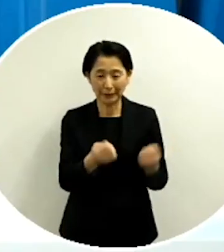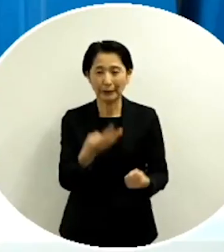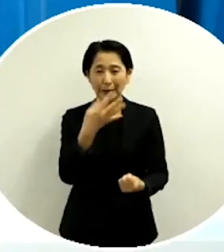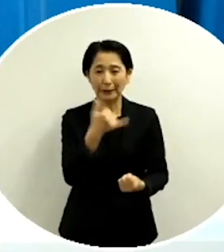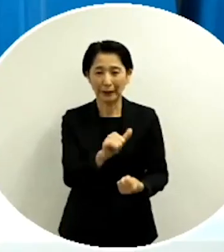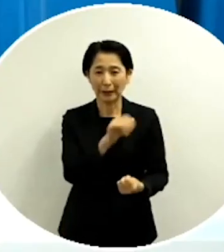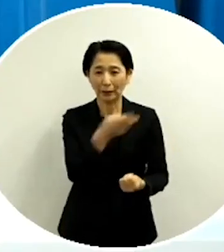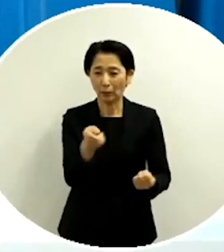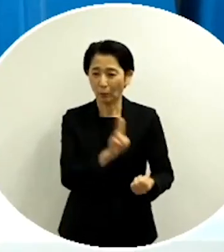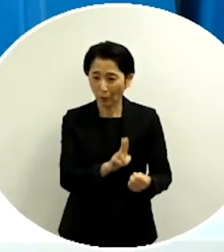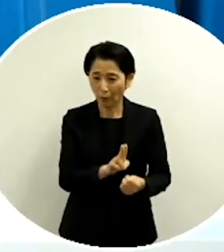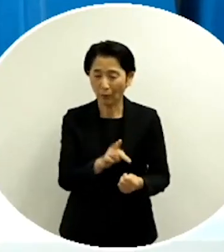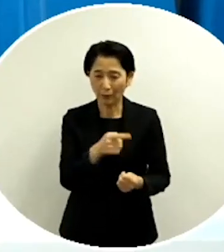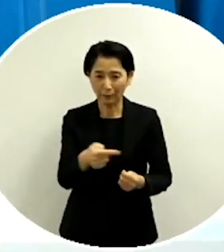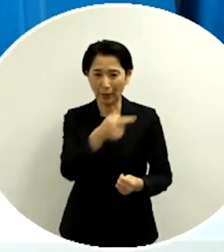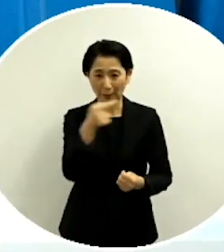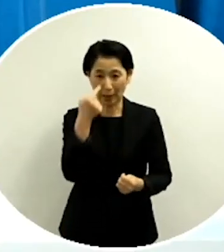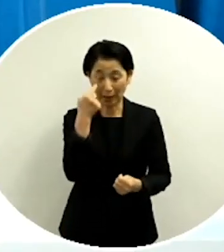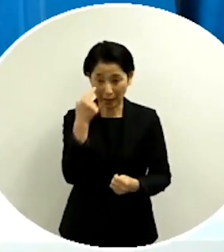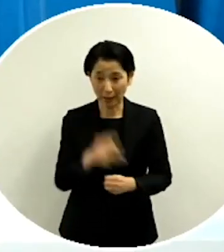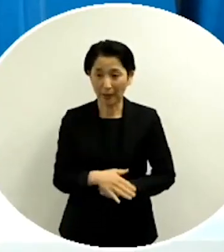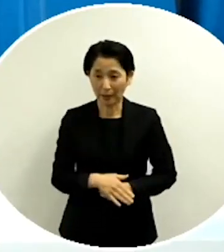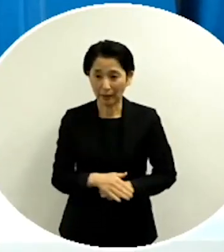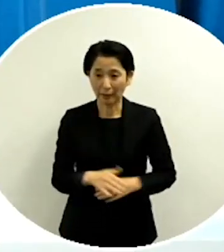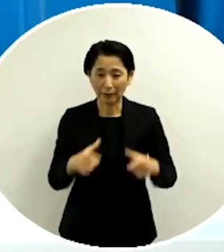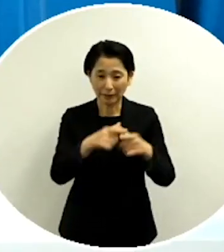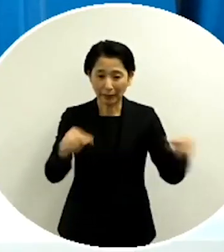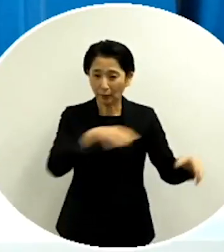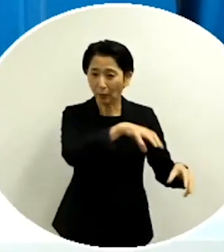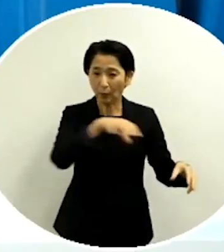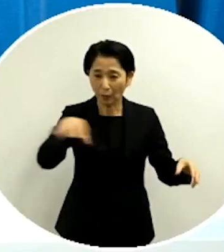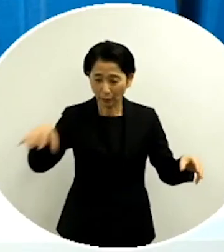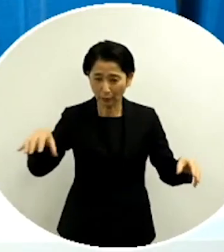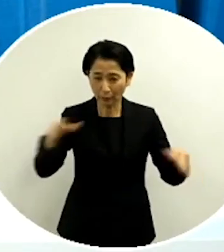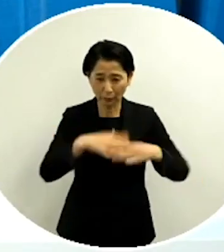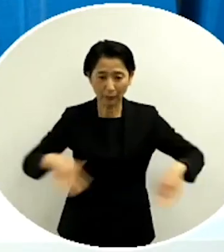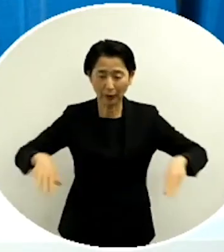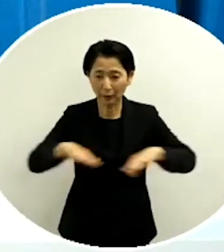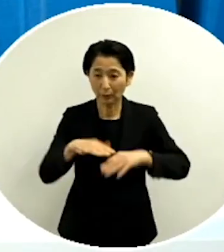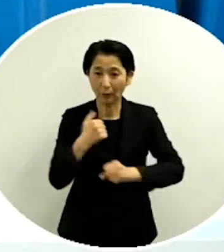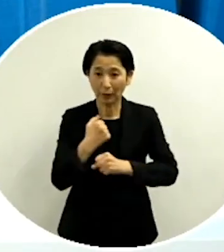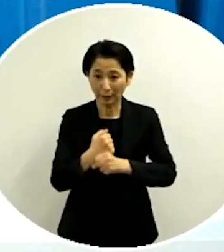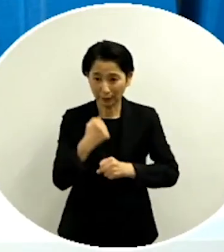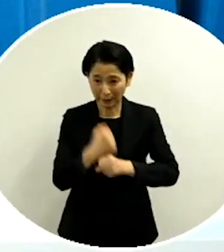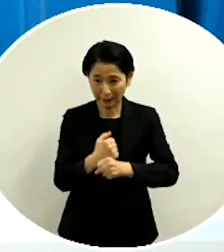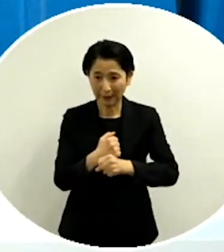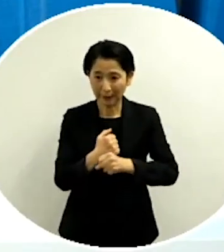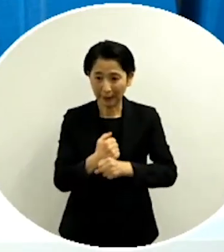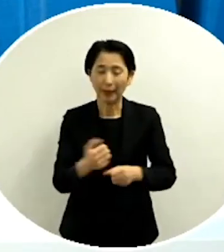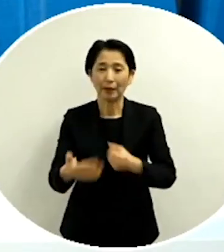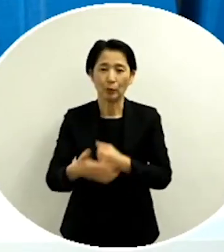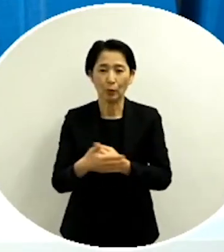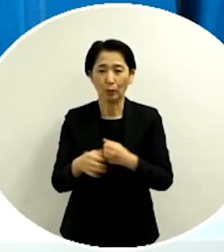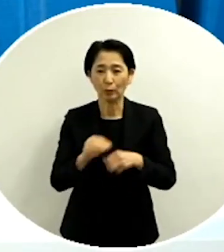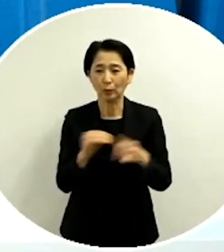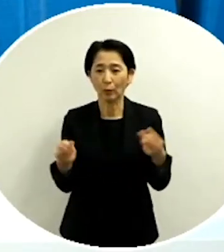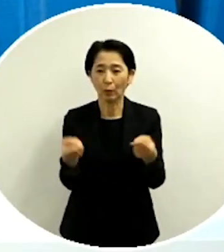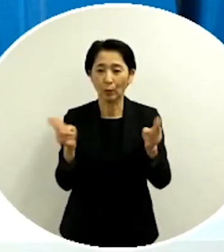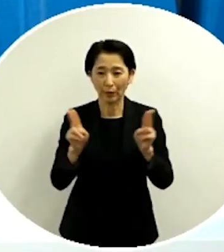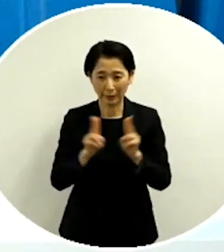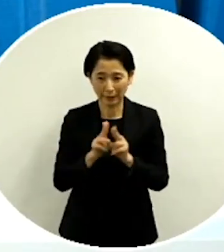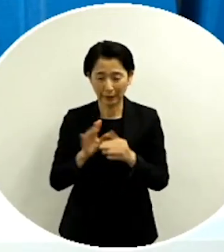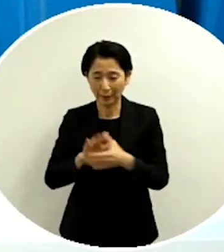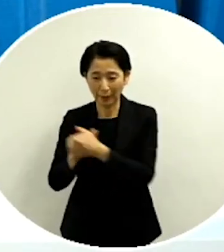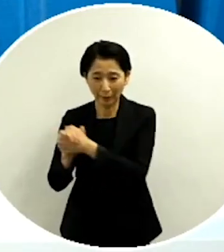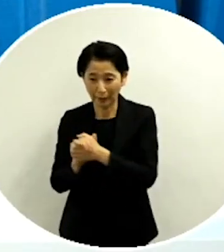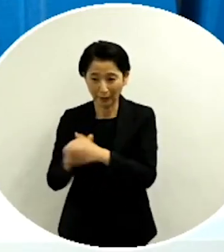からやっぱりこの全国のネットワークを使ってその時には党員そして協力遠いパートナーズの皆さん